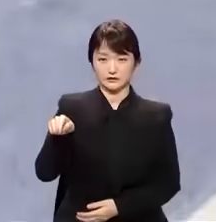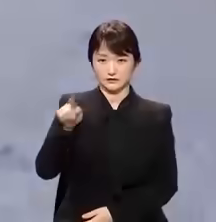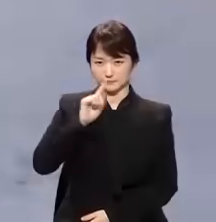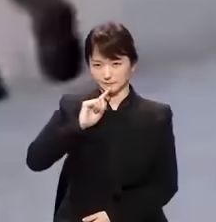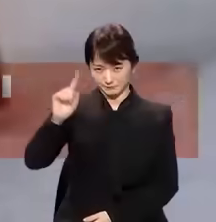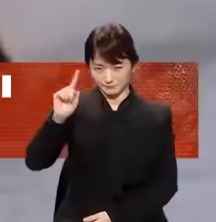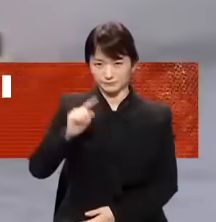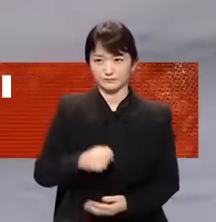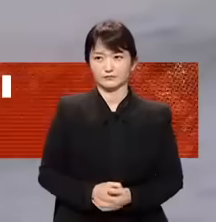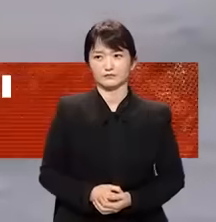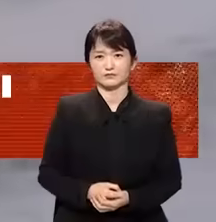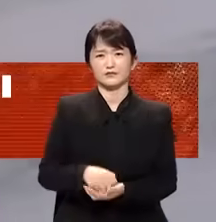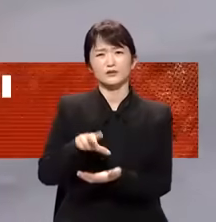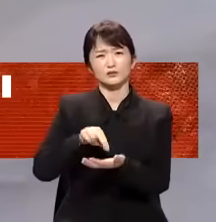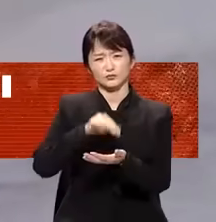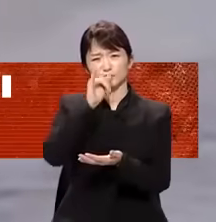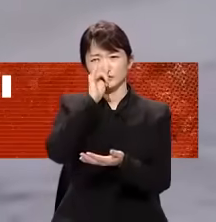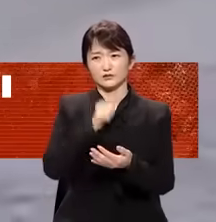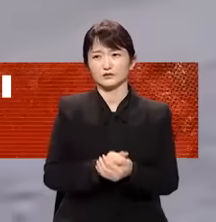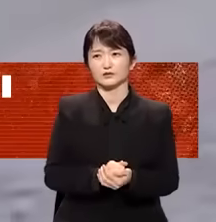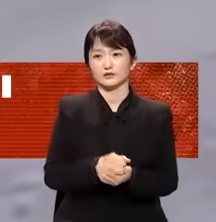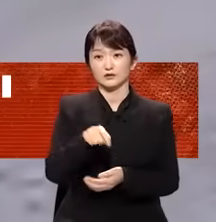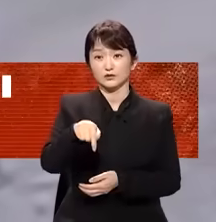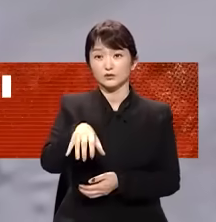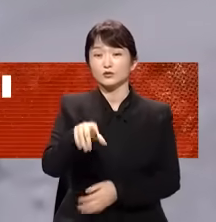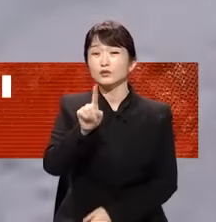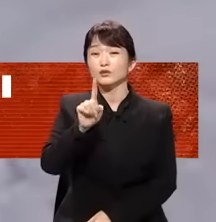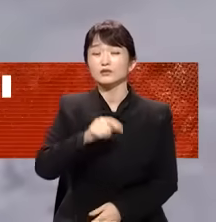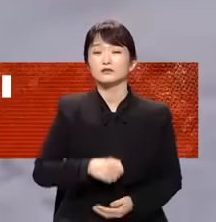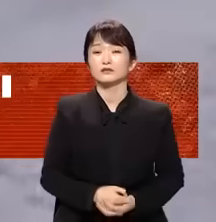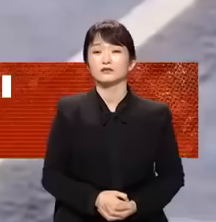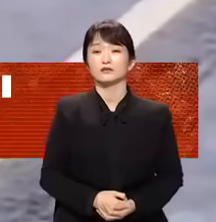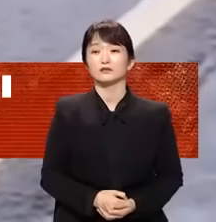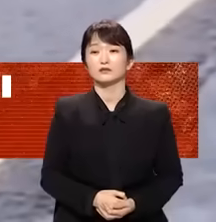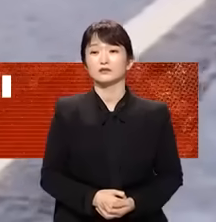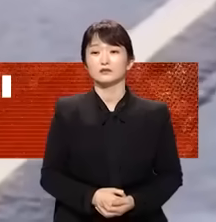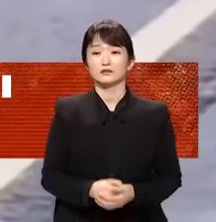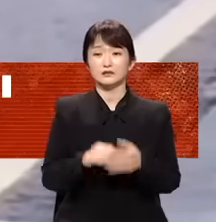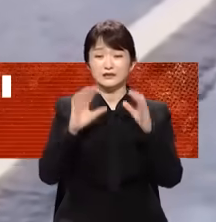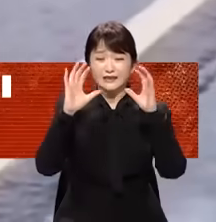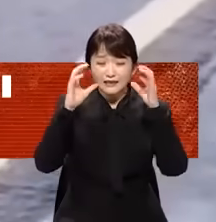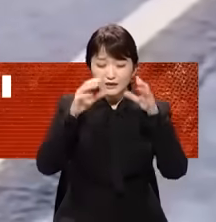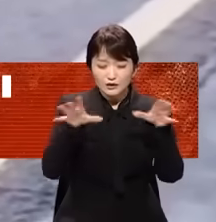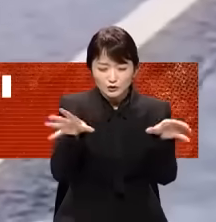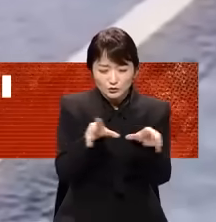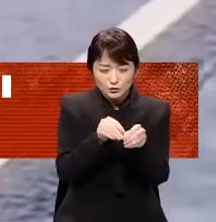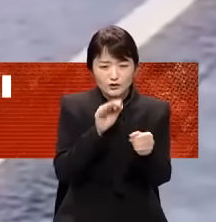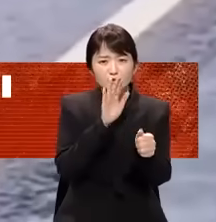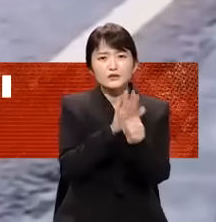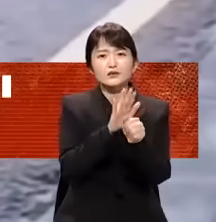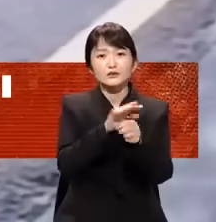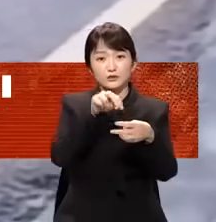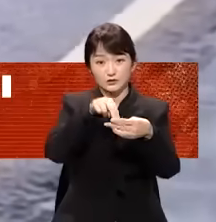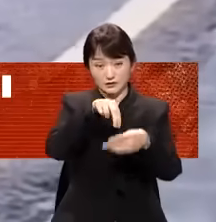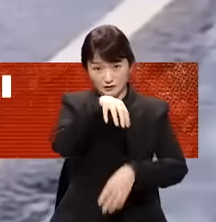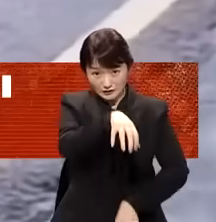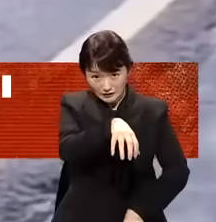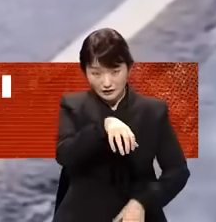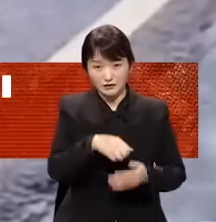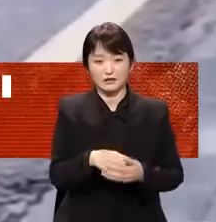건데 문제가 좀 있습니다 저 앞에가 어딘지 아십니까 저 앞에 육가 종합 지원 센터예요 설마